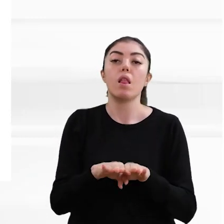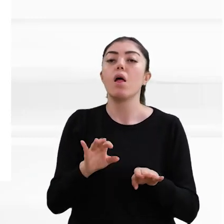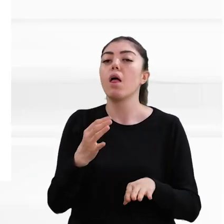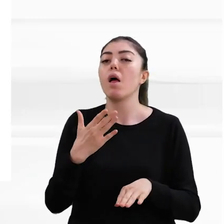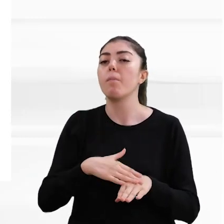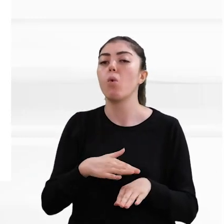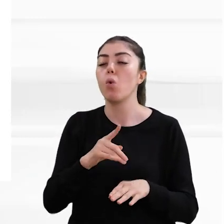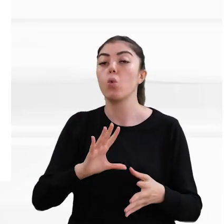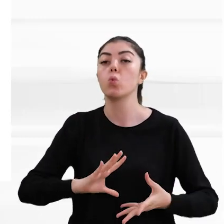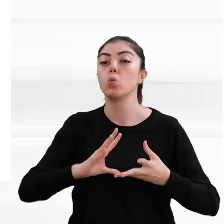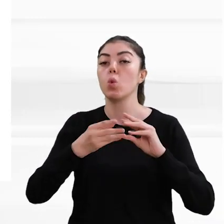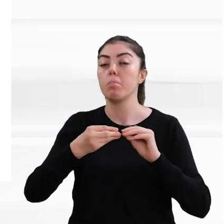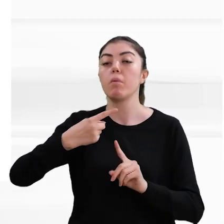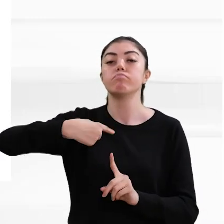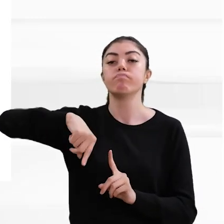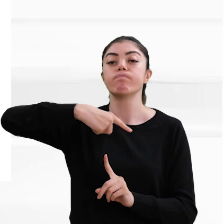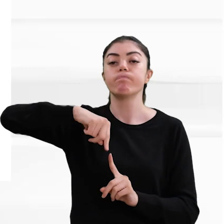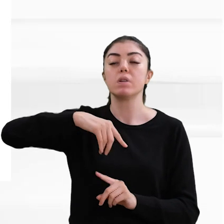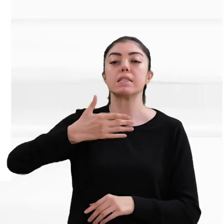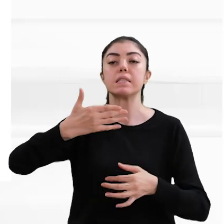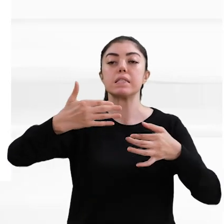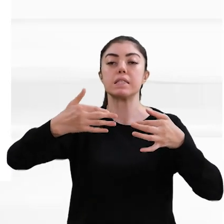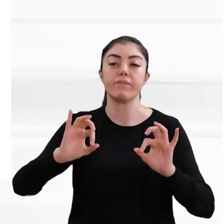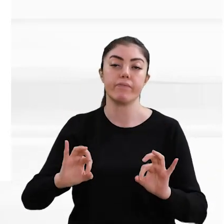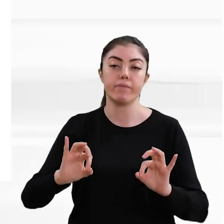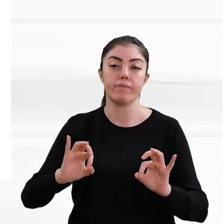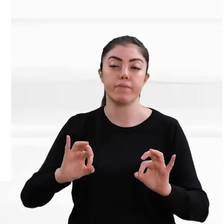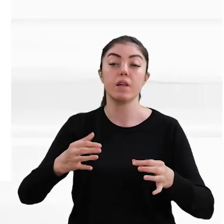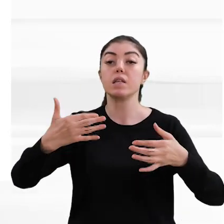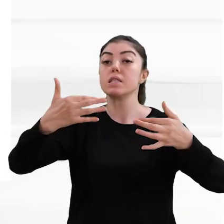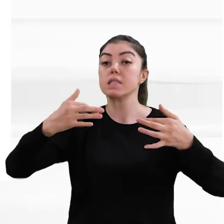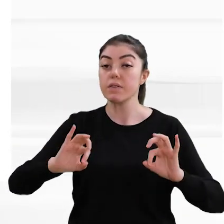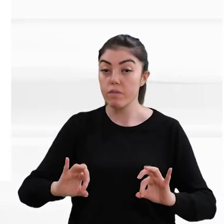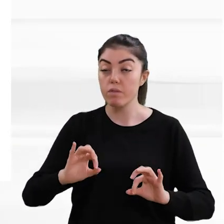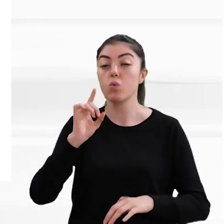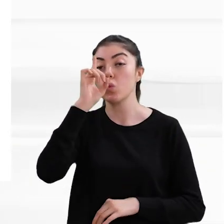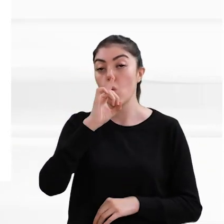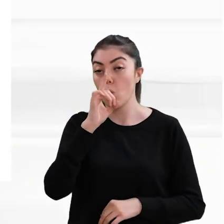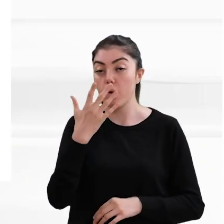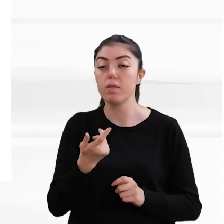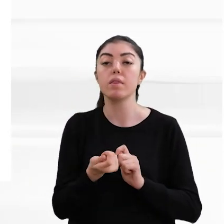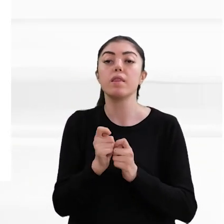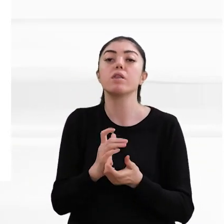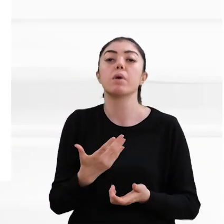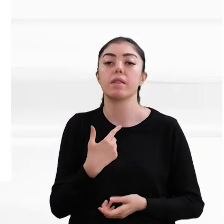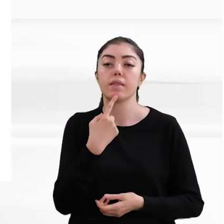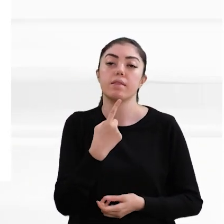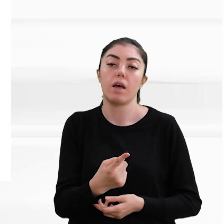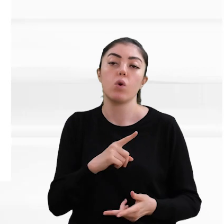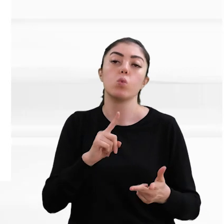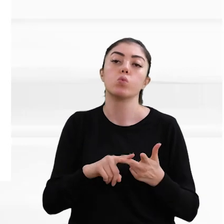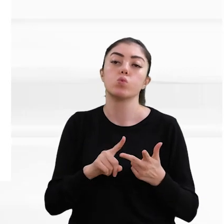için nedir? Toplam torkumuz sıfırdır. Toplam tork sıfır olduğu için değişmemiştir.